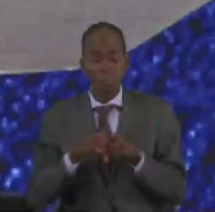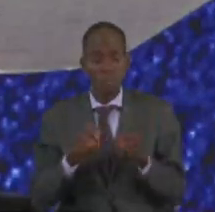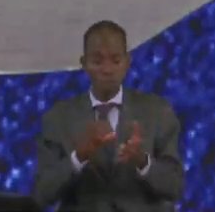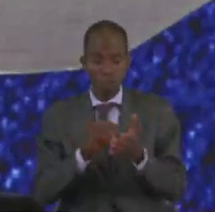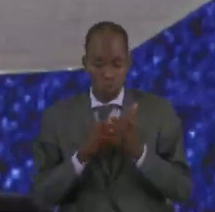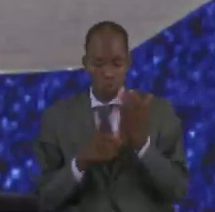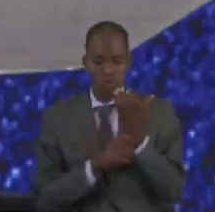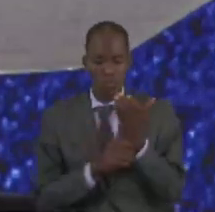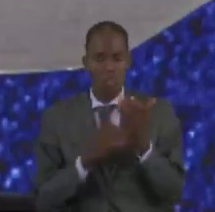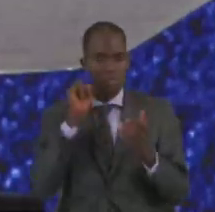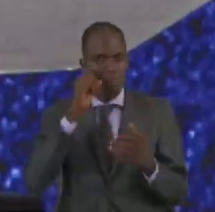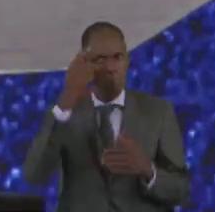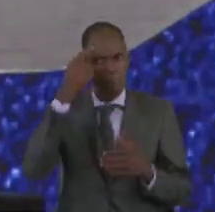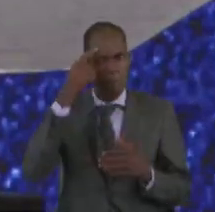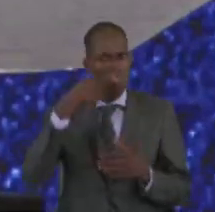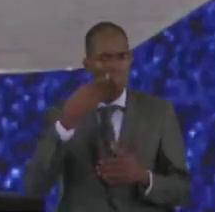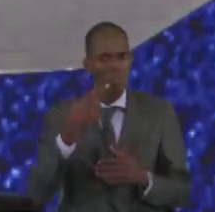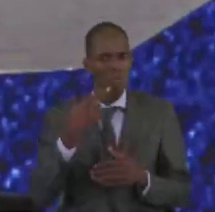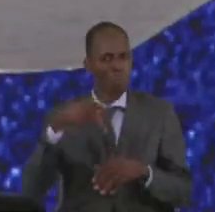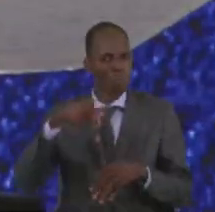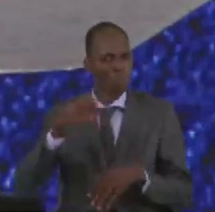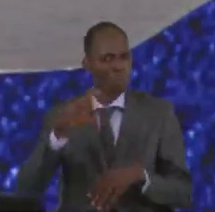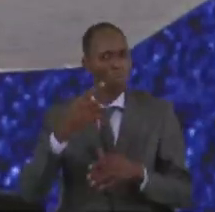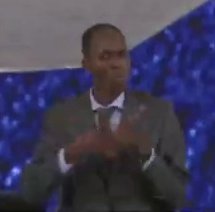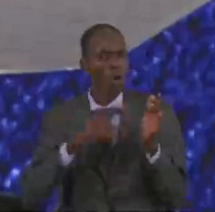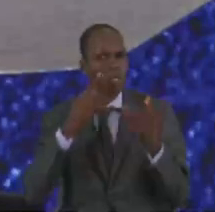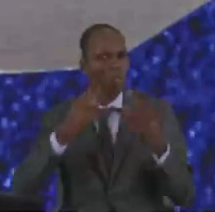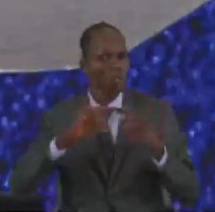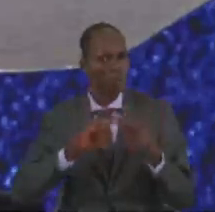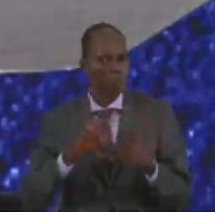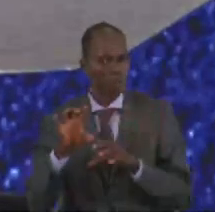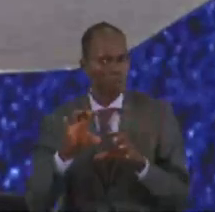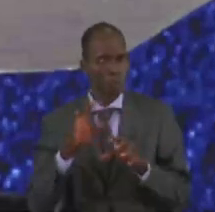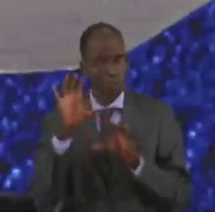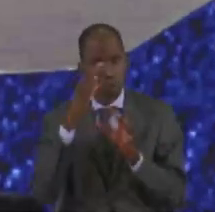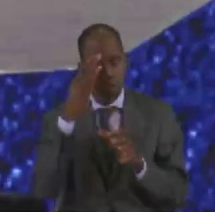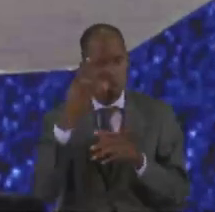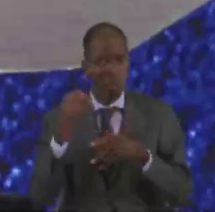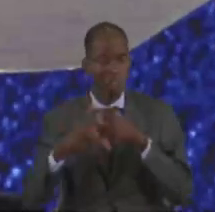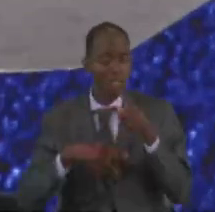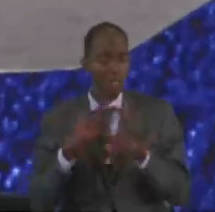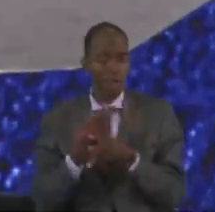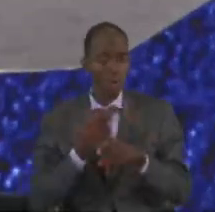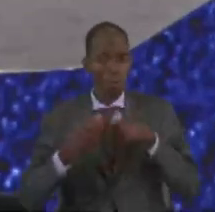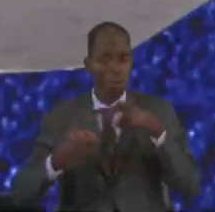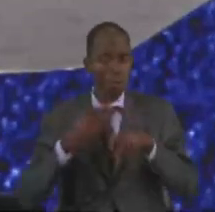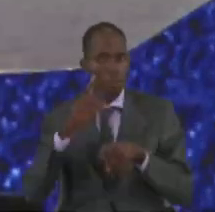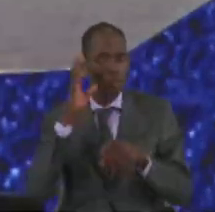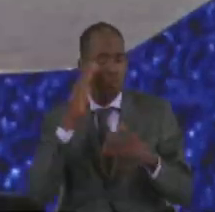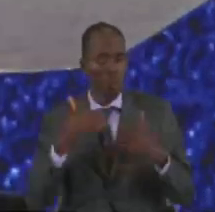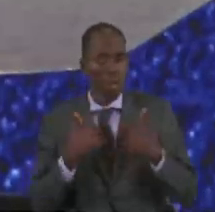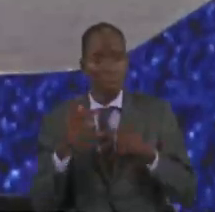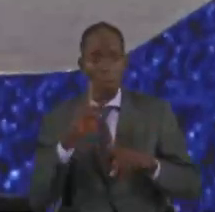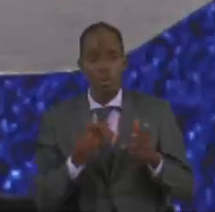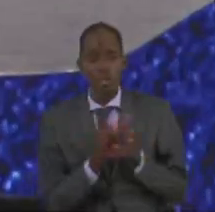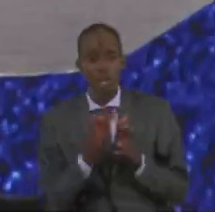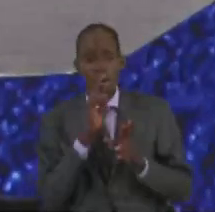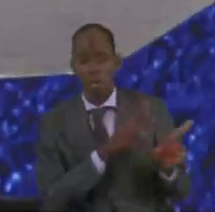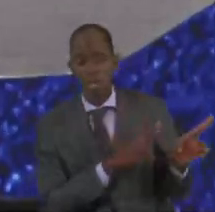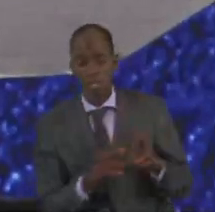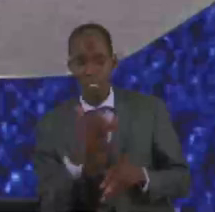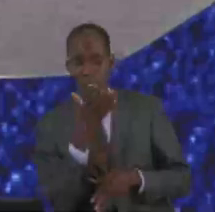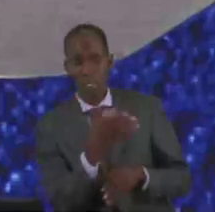chair, sa pensée lui dit, mais qu'est-ce que tu essaies de faire? Est-ce que tu sais la persécution que tu auras? Est-ce que tu sais que les gens